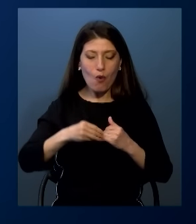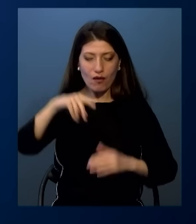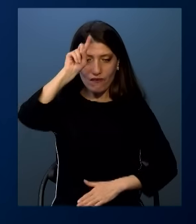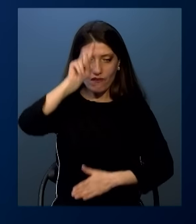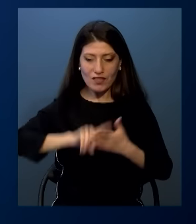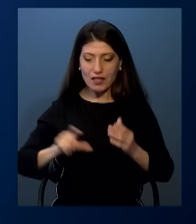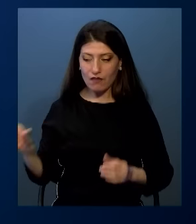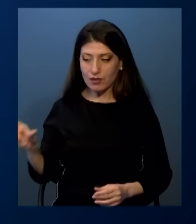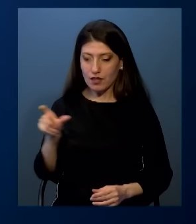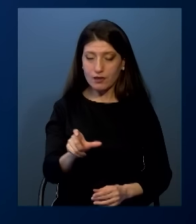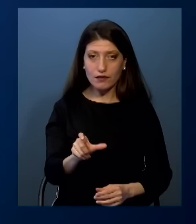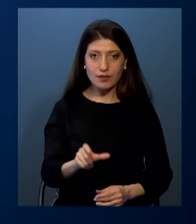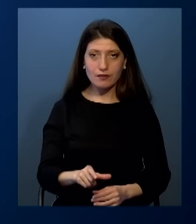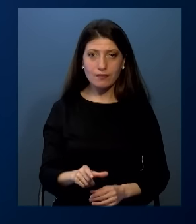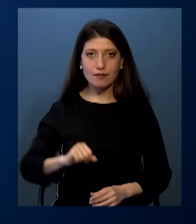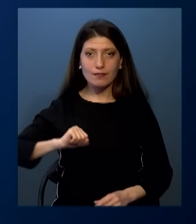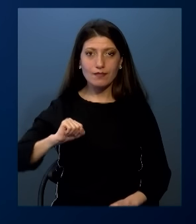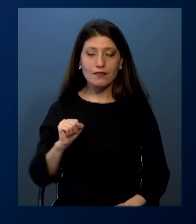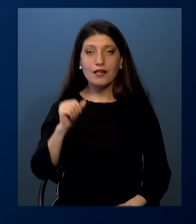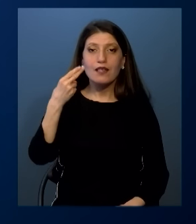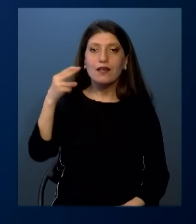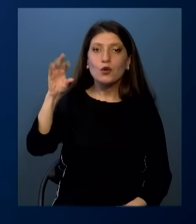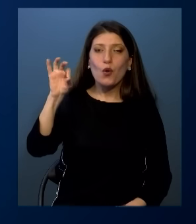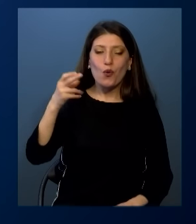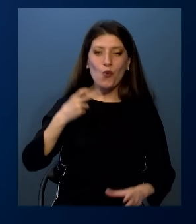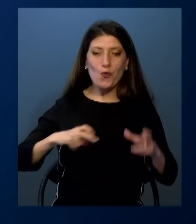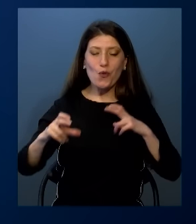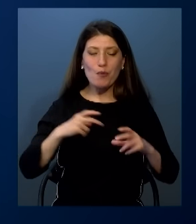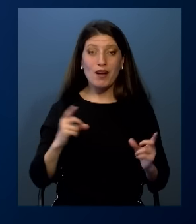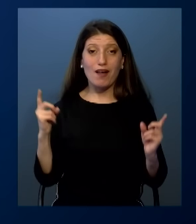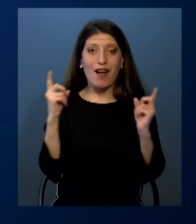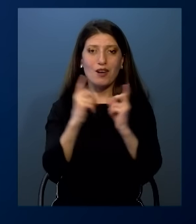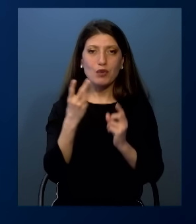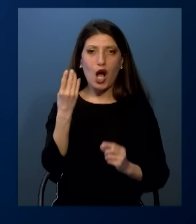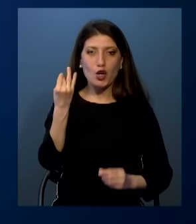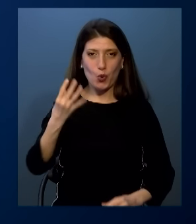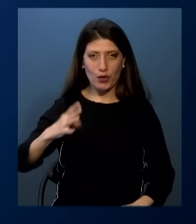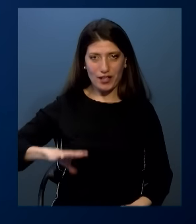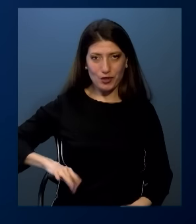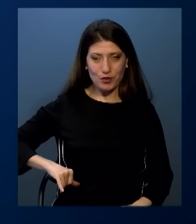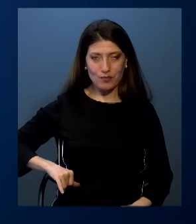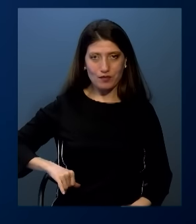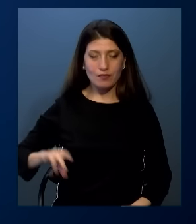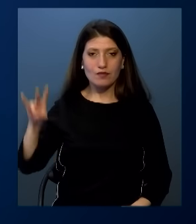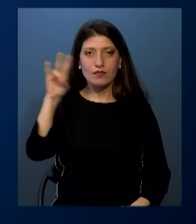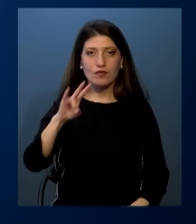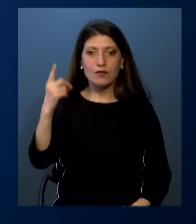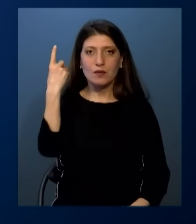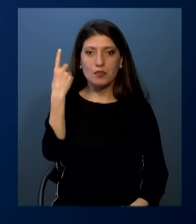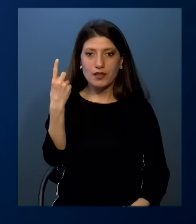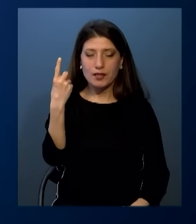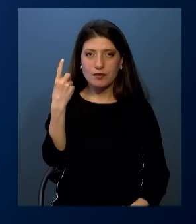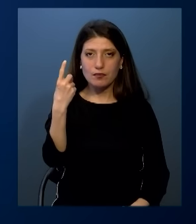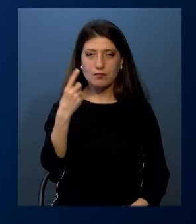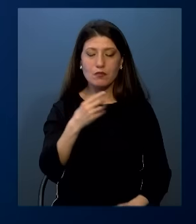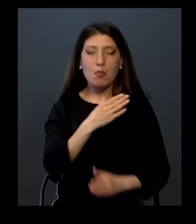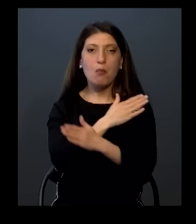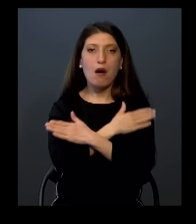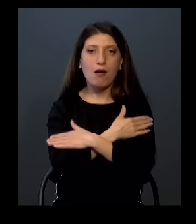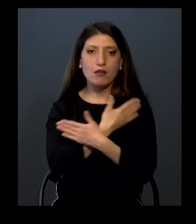հատվածը։ Ընկեր Դոլուխանյանը մեր հանդիպումից մի քանի օր անց, նոյեմբերի 1-ին,